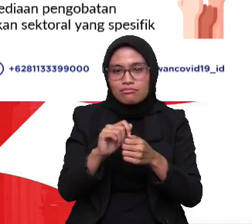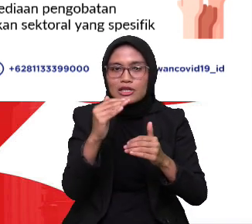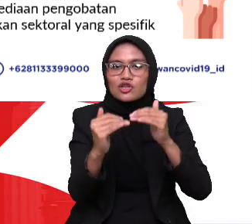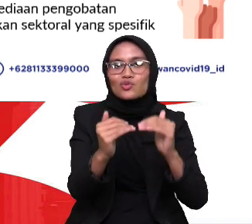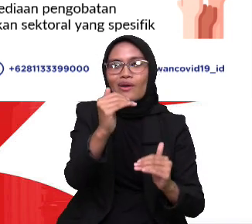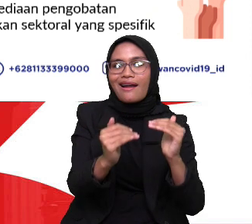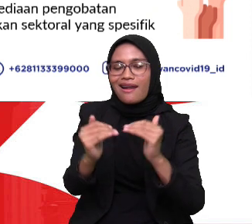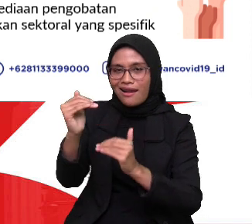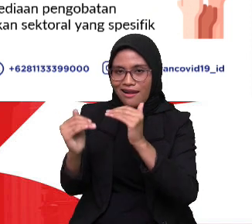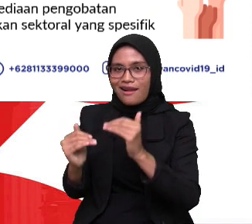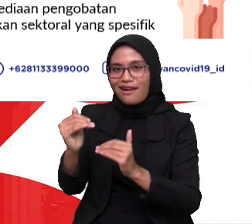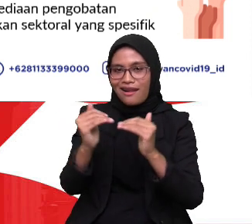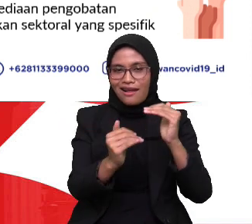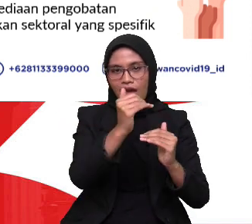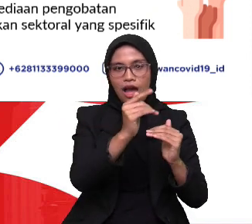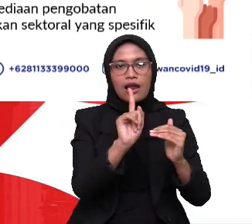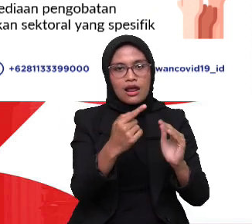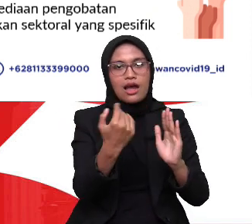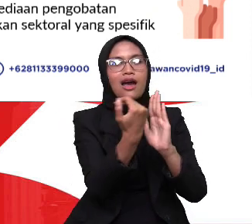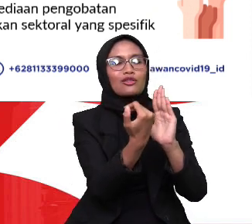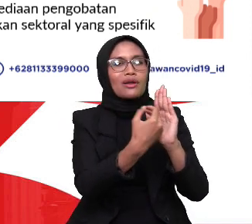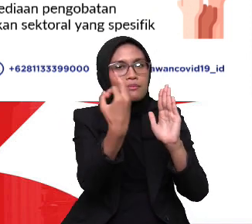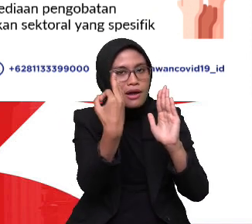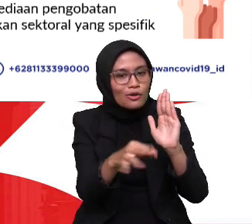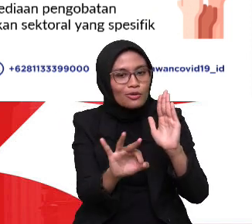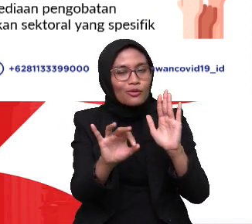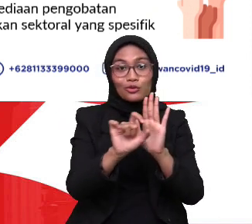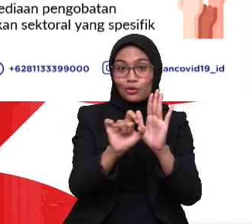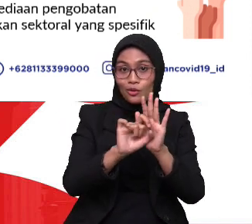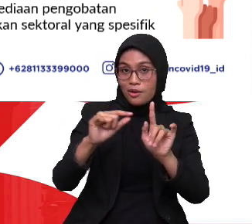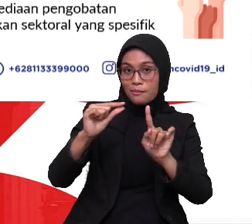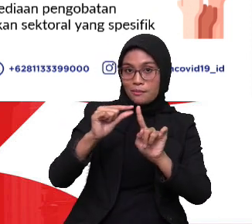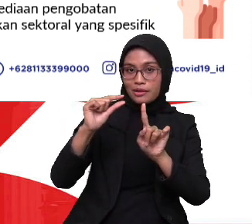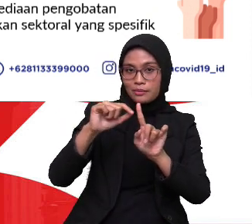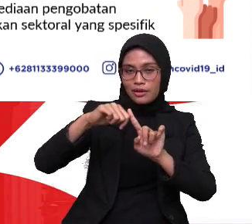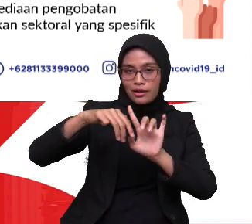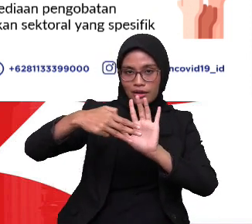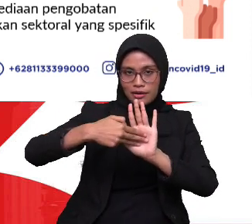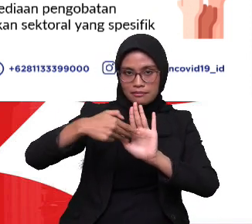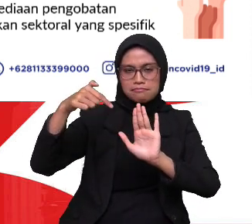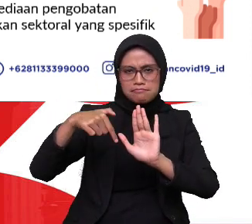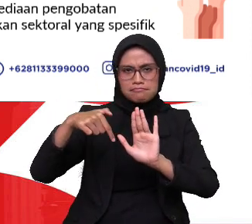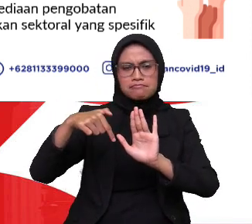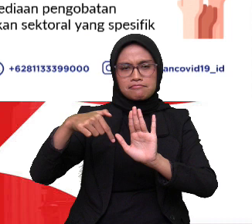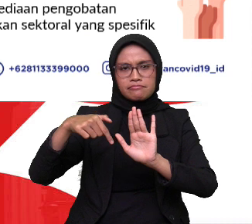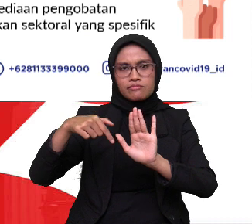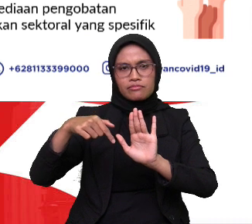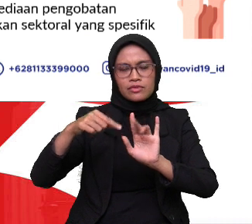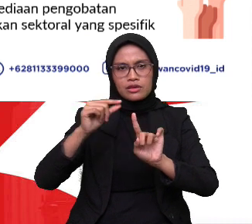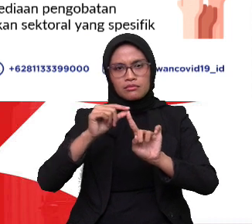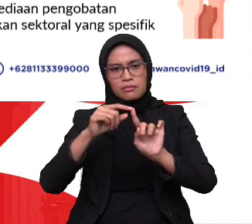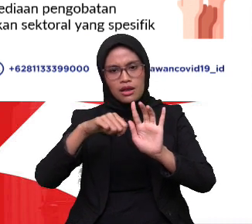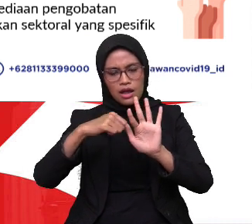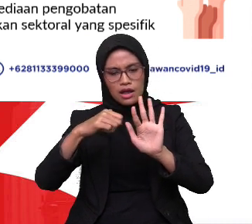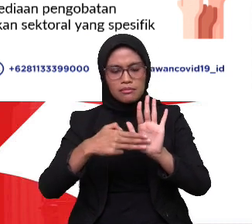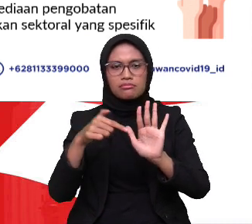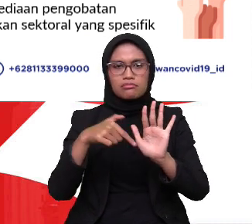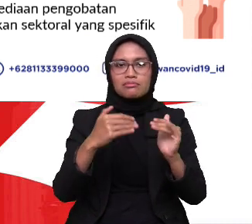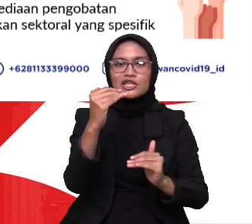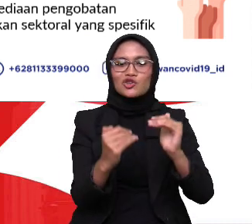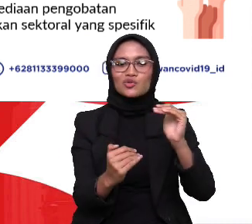akhirnya lahirlah kebijakan baru seperti ppkm yang tentunya juga tetap memperhatikan ketidakpastian yang muncul